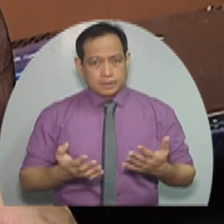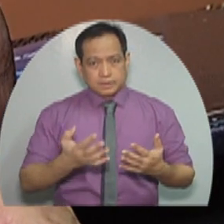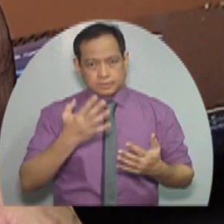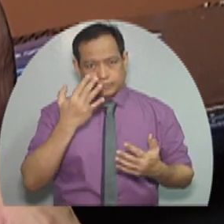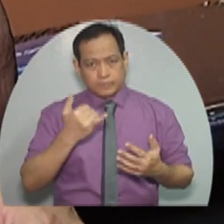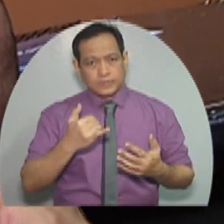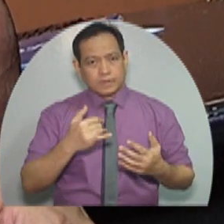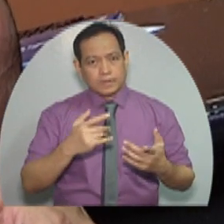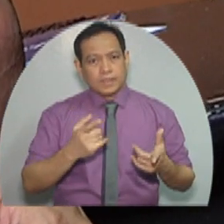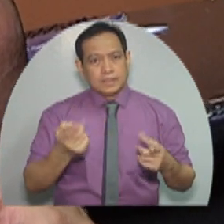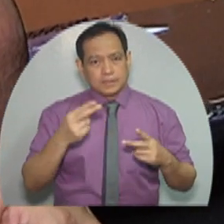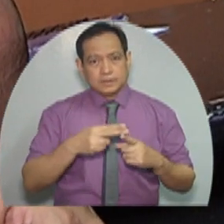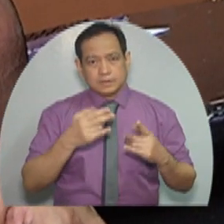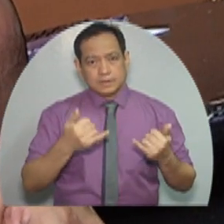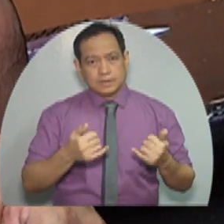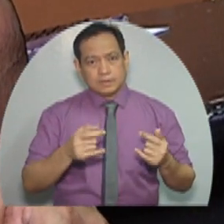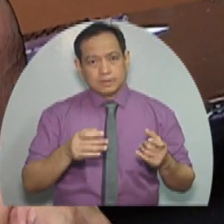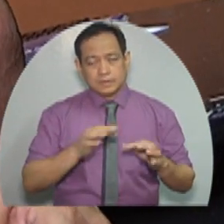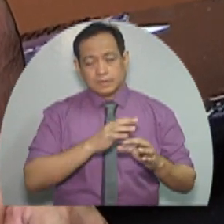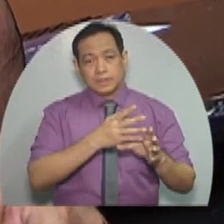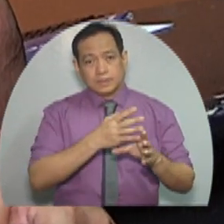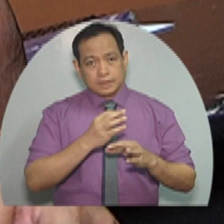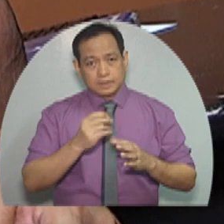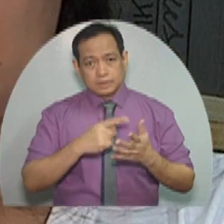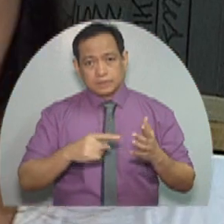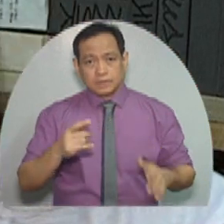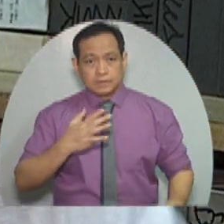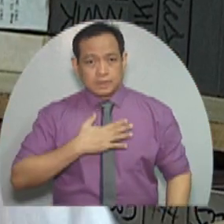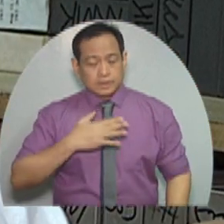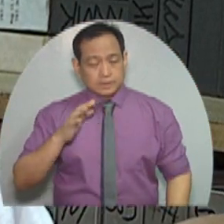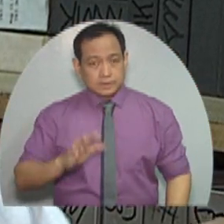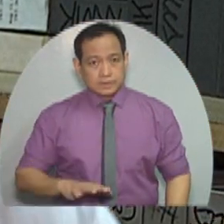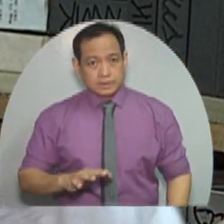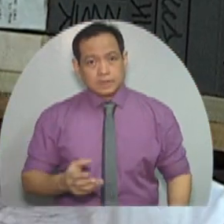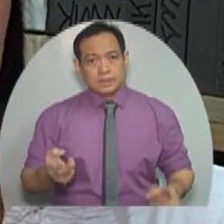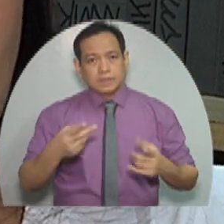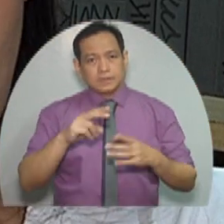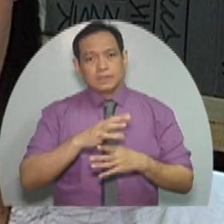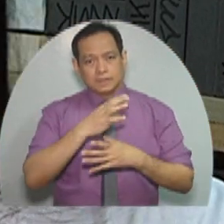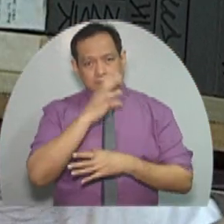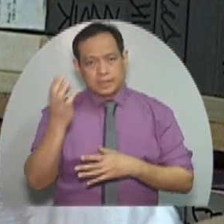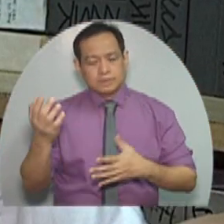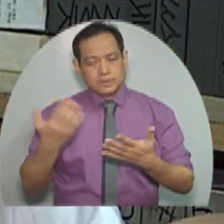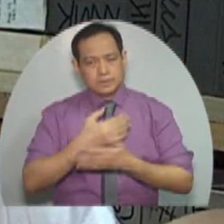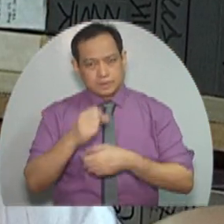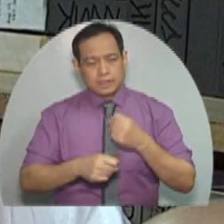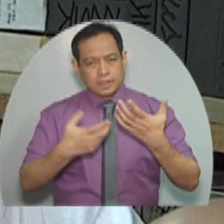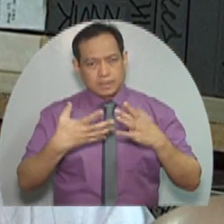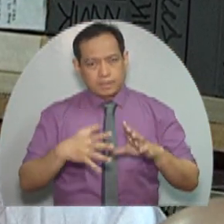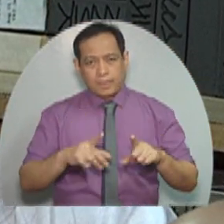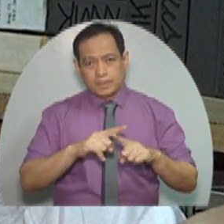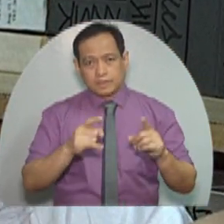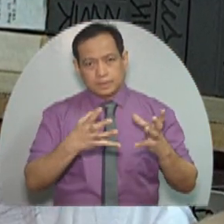Kaya hindi na namin nakuha yung bata hanggang nagpasko na lang po, bagong tanwala po. Balak namin mabuo kami.